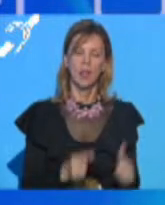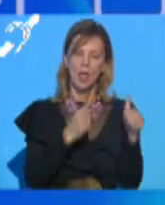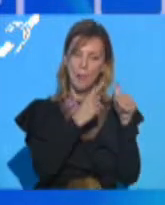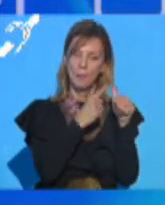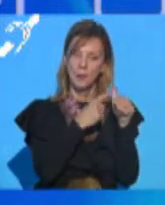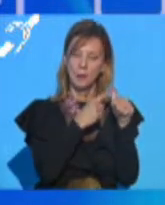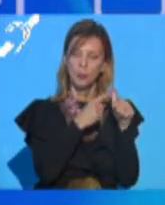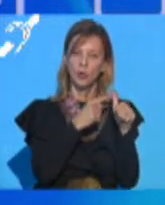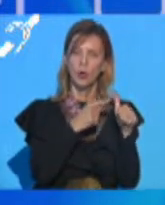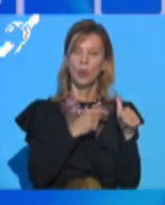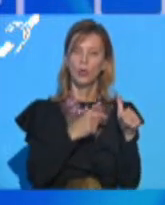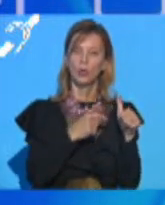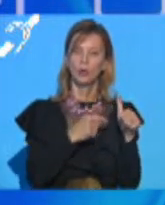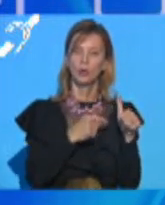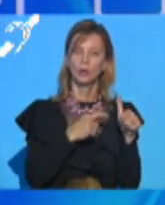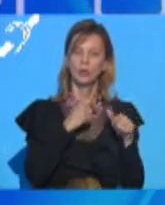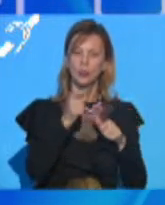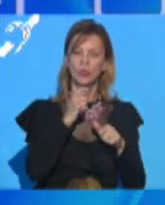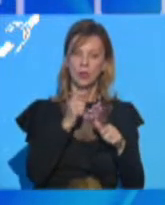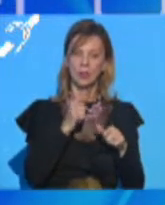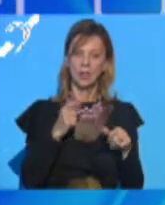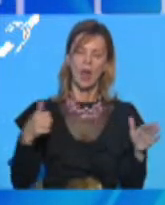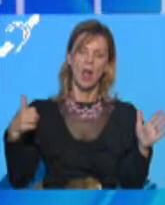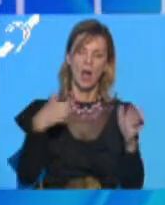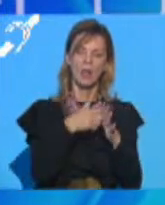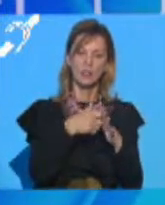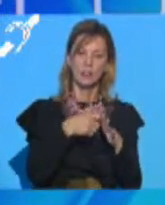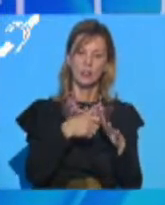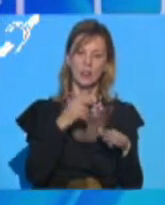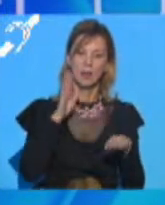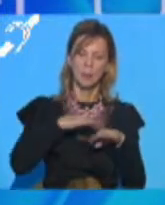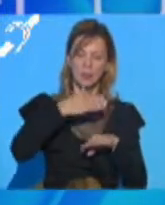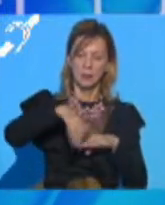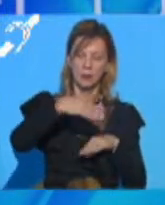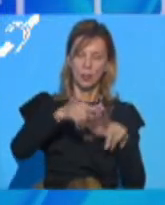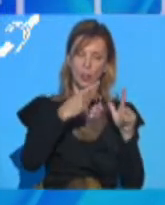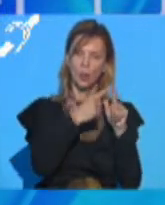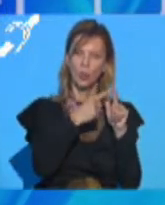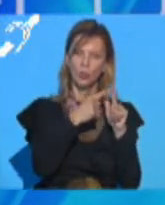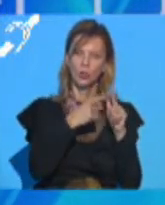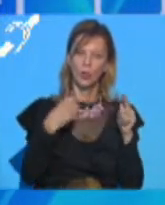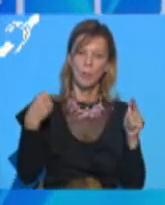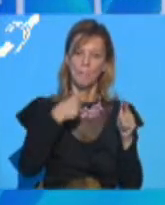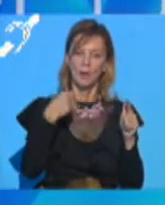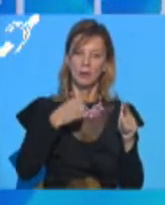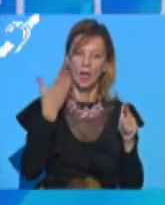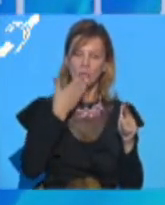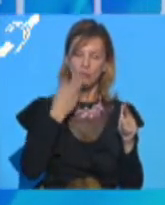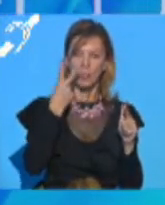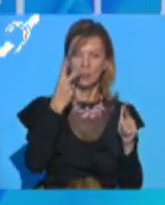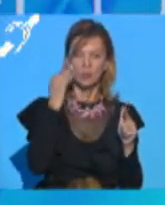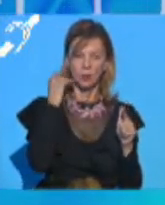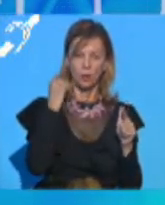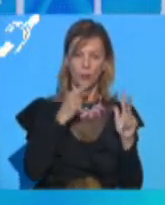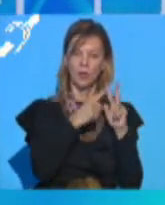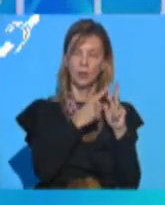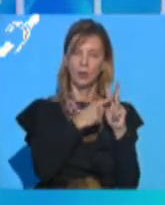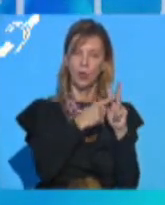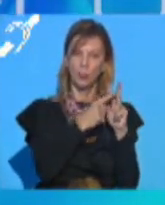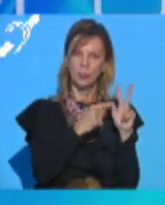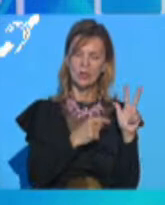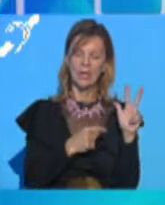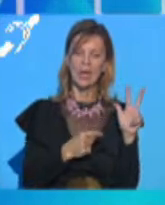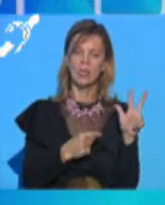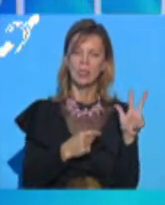Primul loc este ocupat de știrea spulberat petrecerea de pietoni, urmată pe locul al doilea de știrea bătaie în școală între două eleve. Locul 3 în